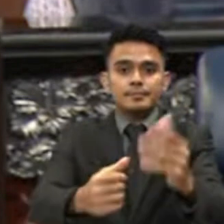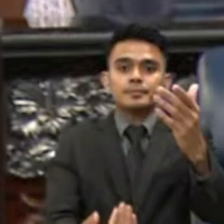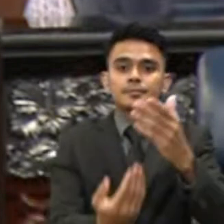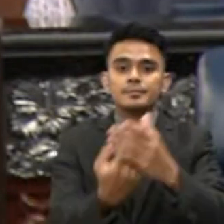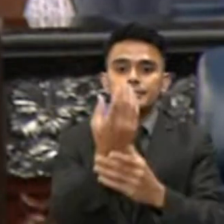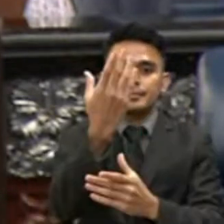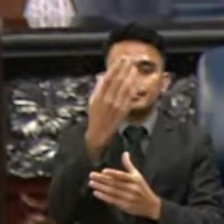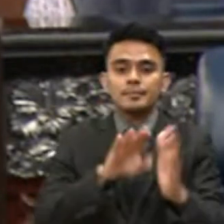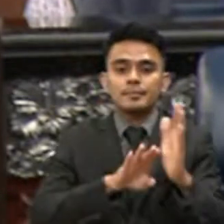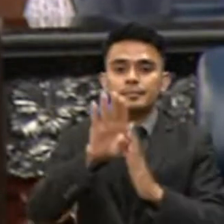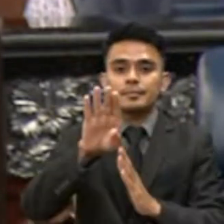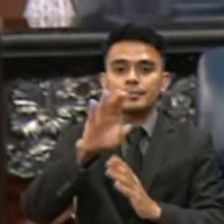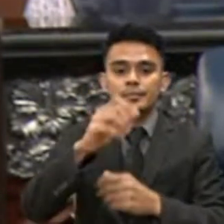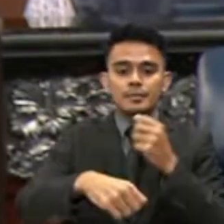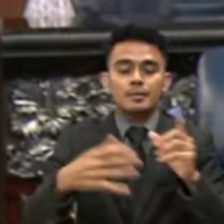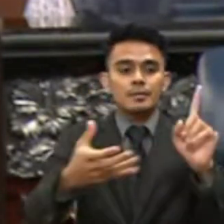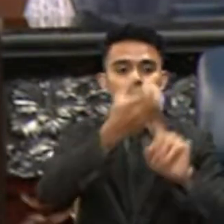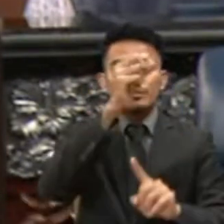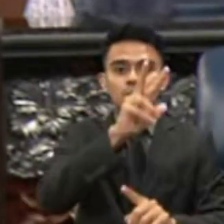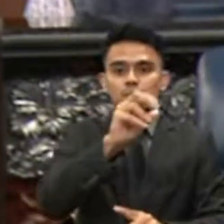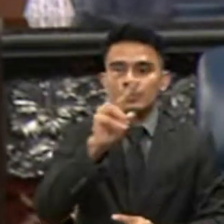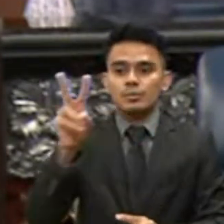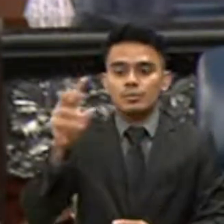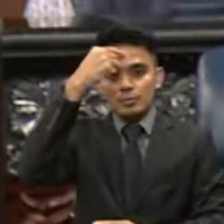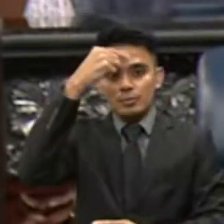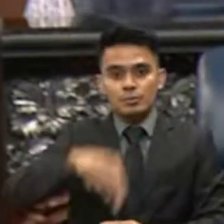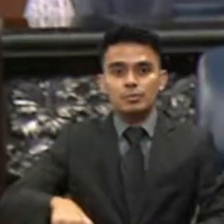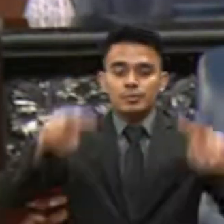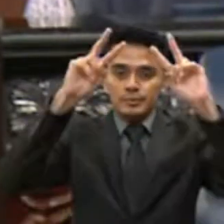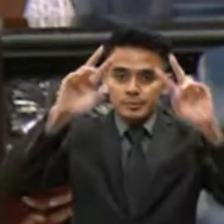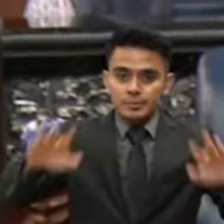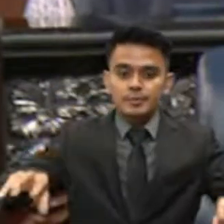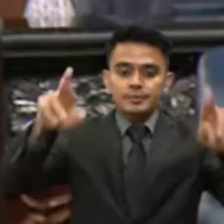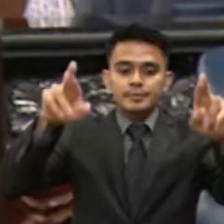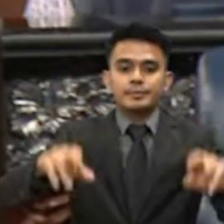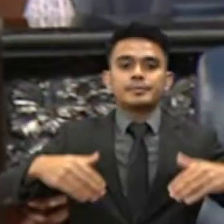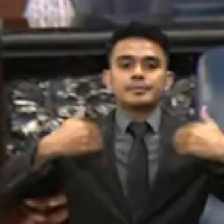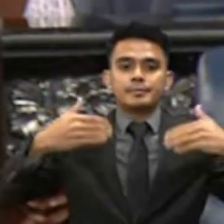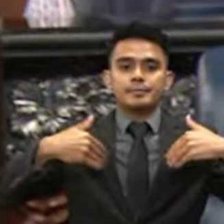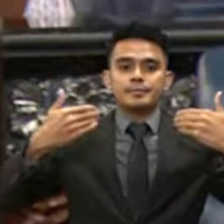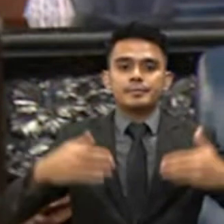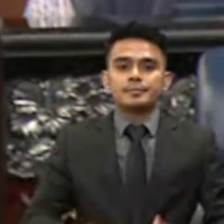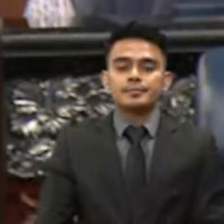yang capai pada Tahun 2022 demi kesejahteraan rakyat